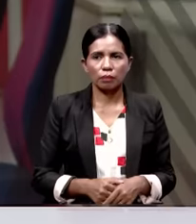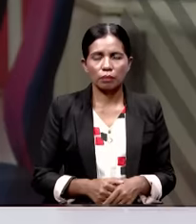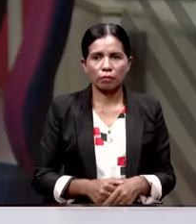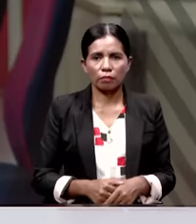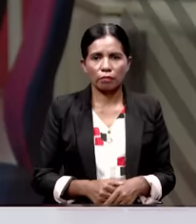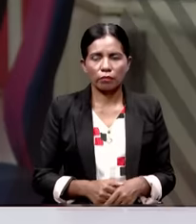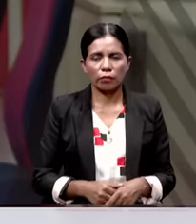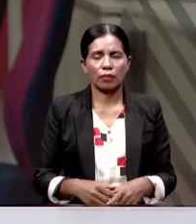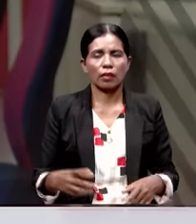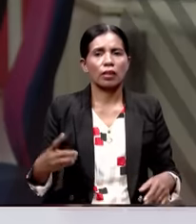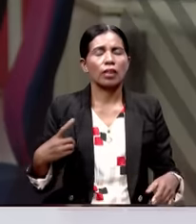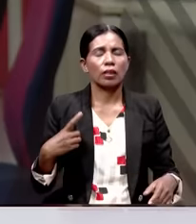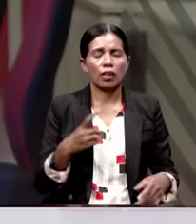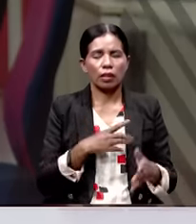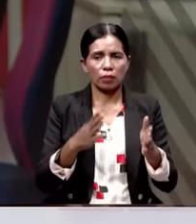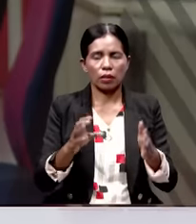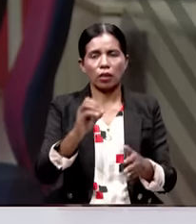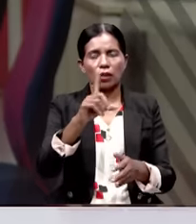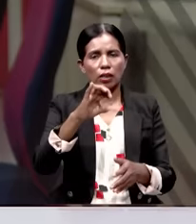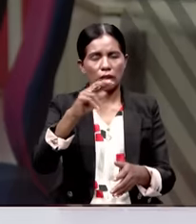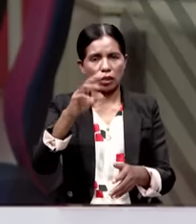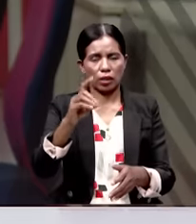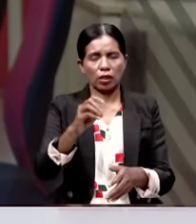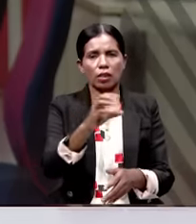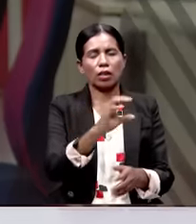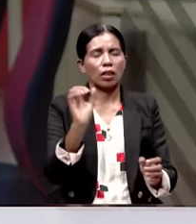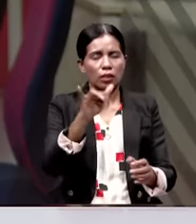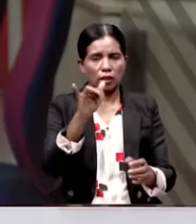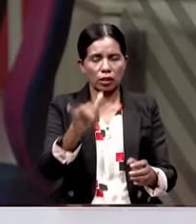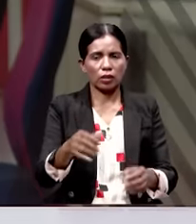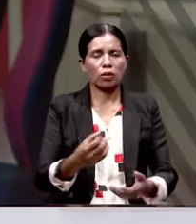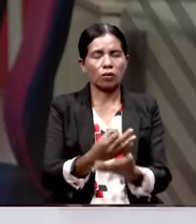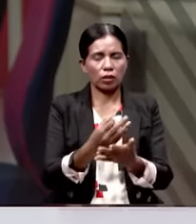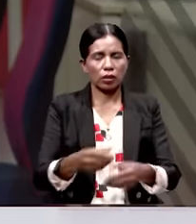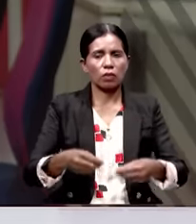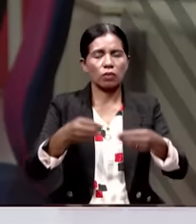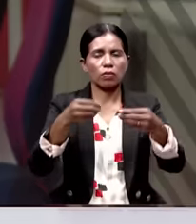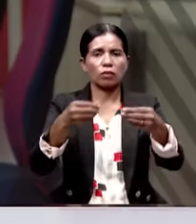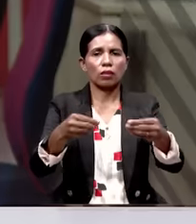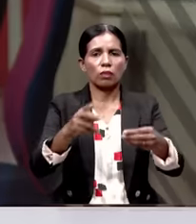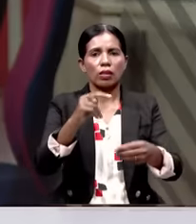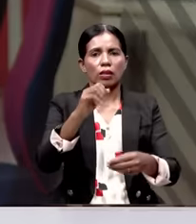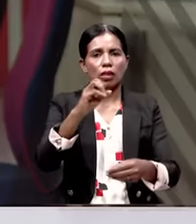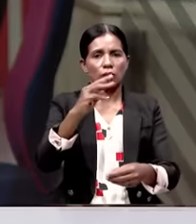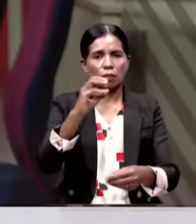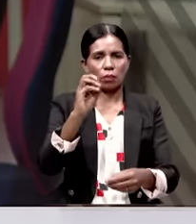Deputada Olinda Guterres lá concorda ou sem subvenção bancária quanto foba na Imori.